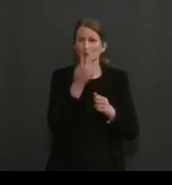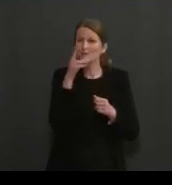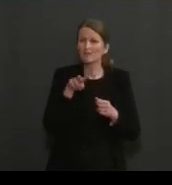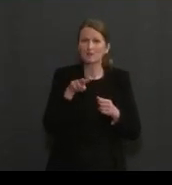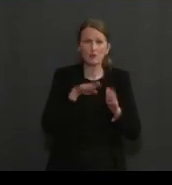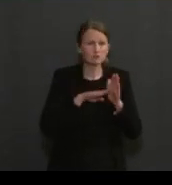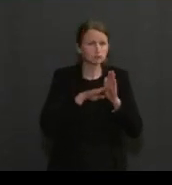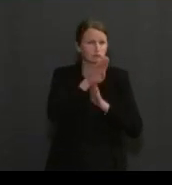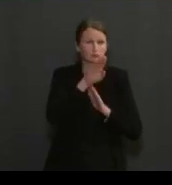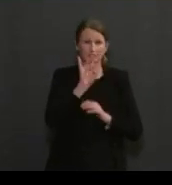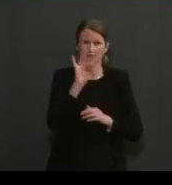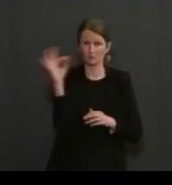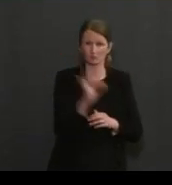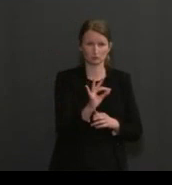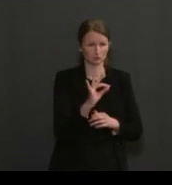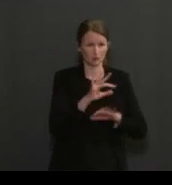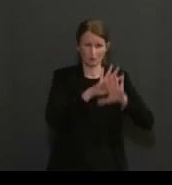flamandes.